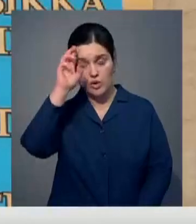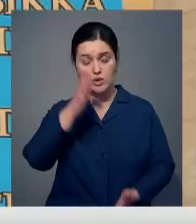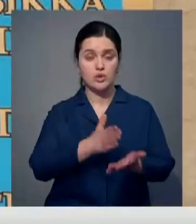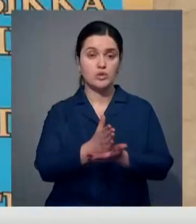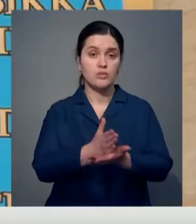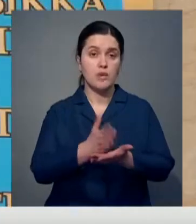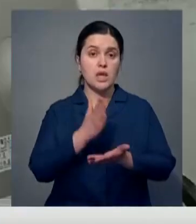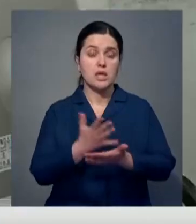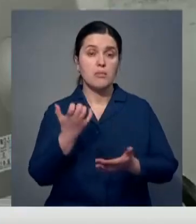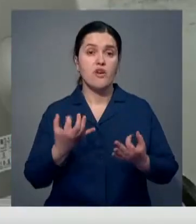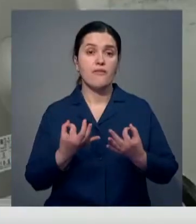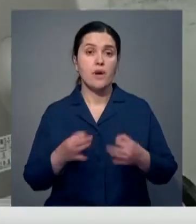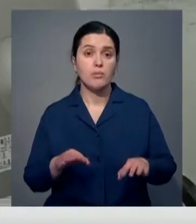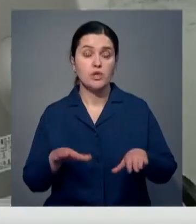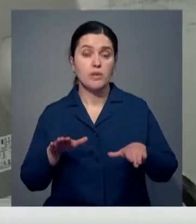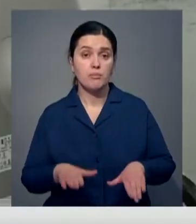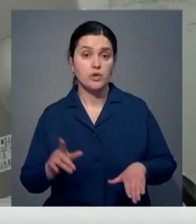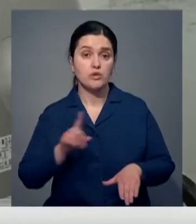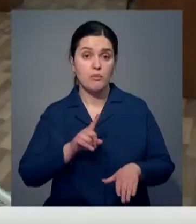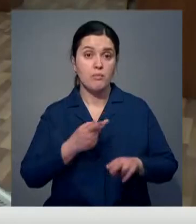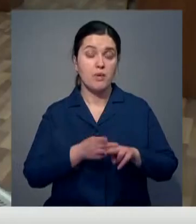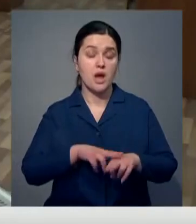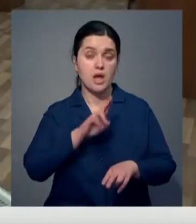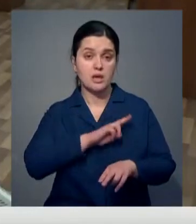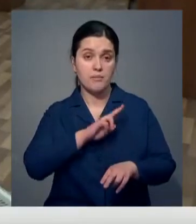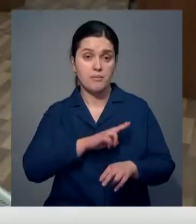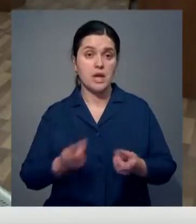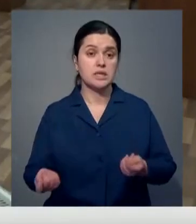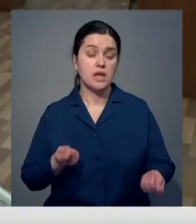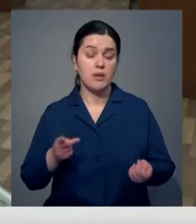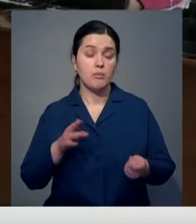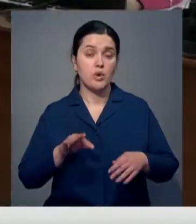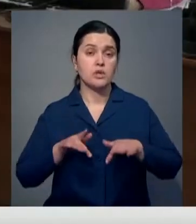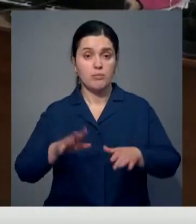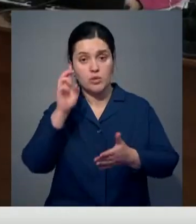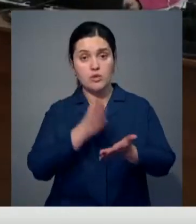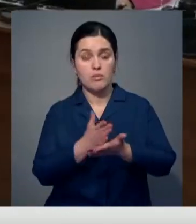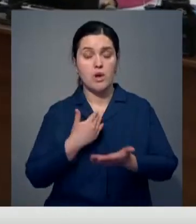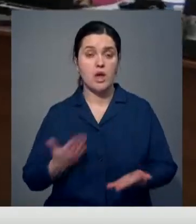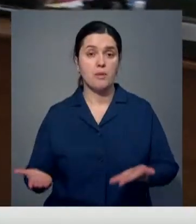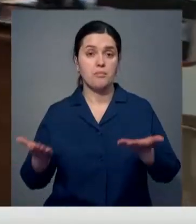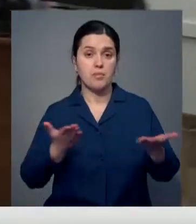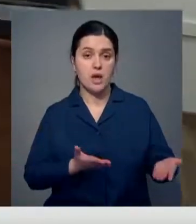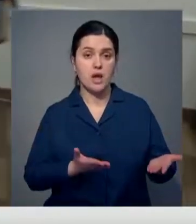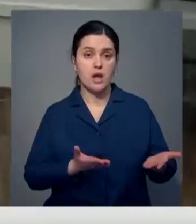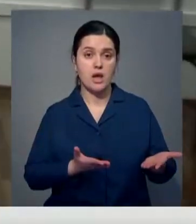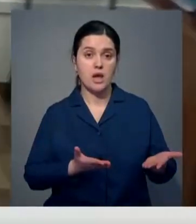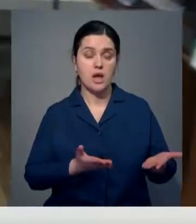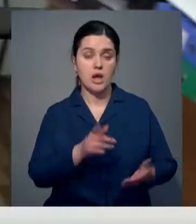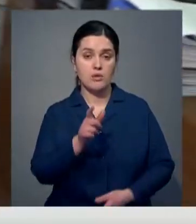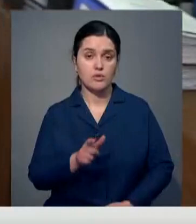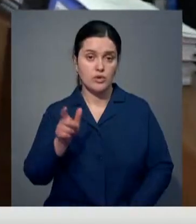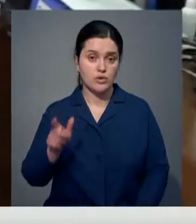имеется около 500 свободных вакансий. Чтобы восполнить кадровый дефицит, в департаменте по делам госслужбы хотят пригласить не прошедших отбор в